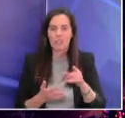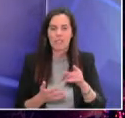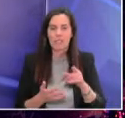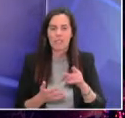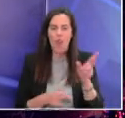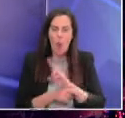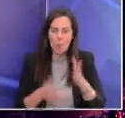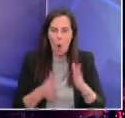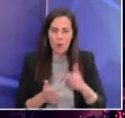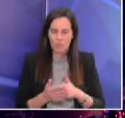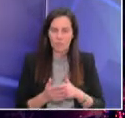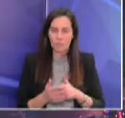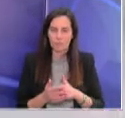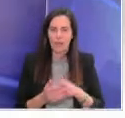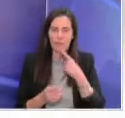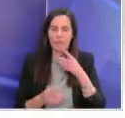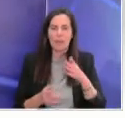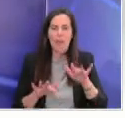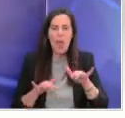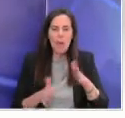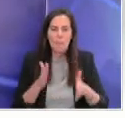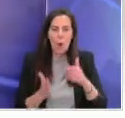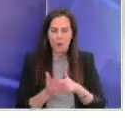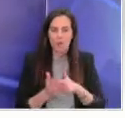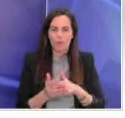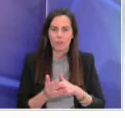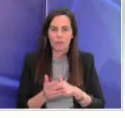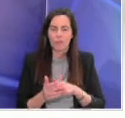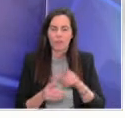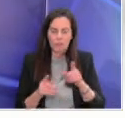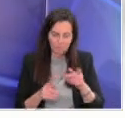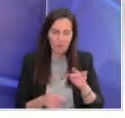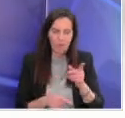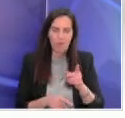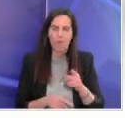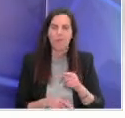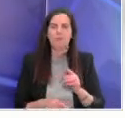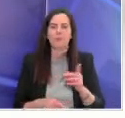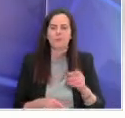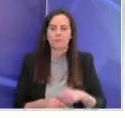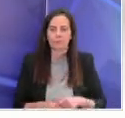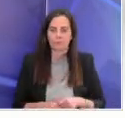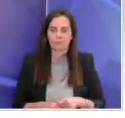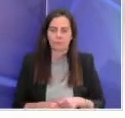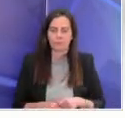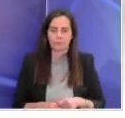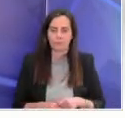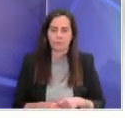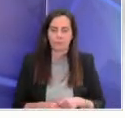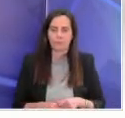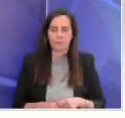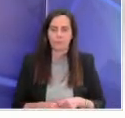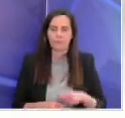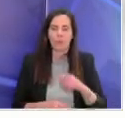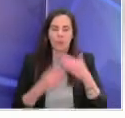הרי אתה מתקשר שם עם בוט, כמו של דומינוס פיצה שיש לה בוט כזה, אז ביבי בוט, אוקיי? מה דעתך? לא. תודה